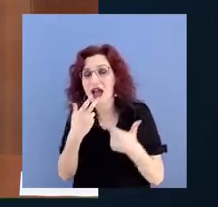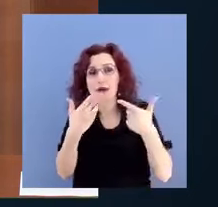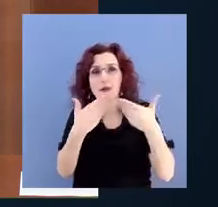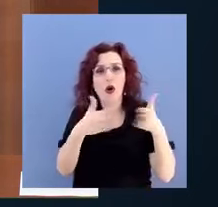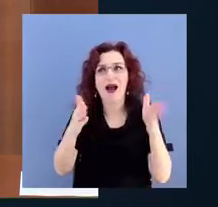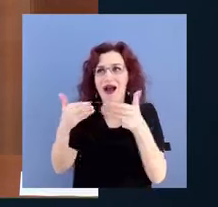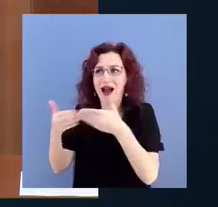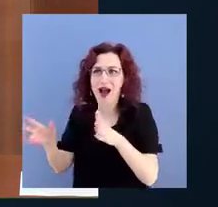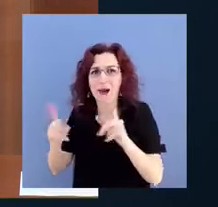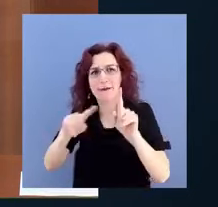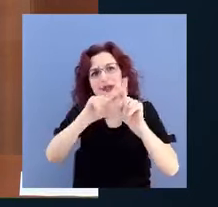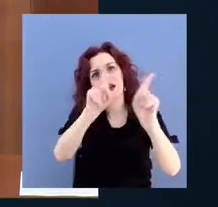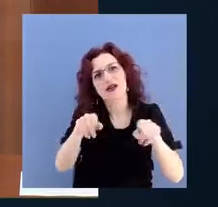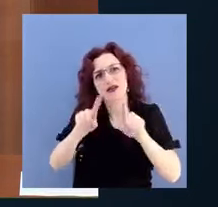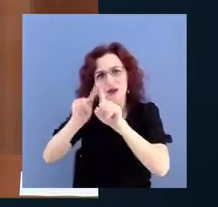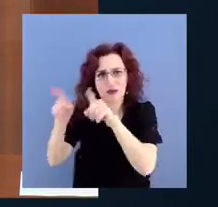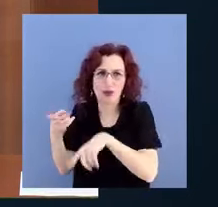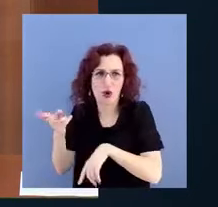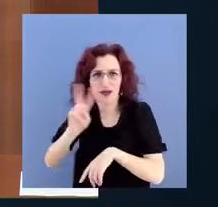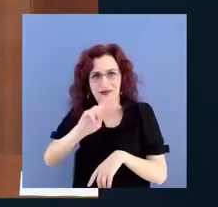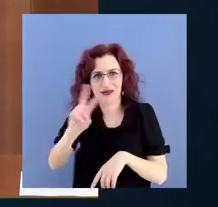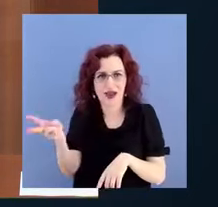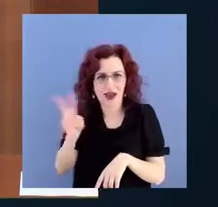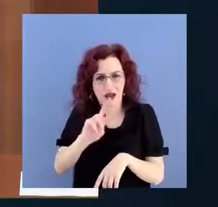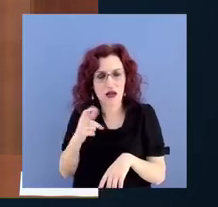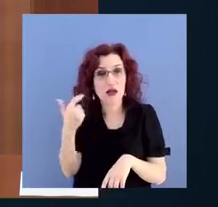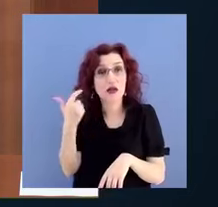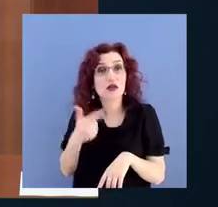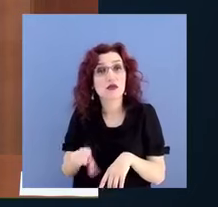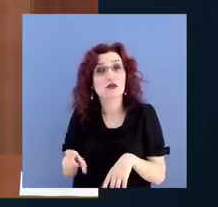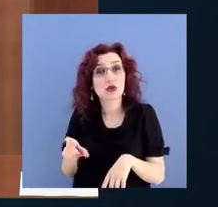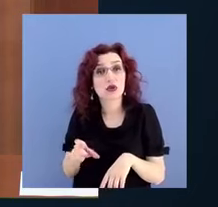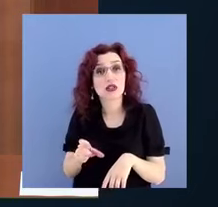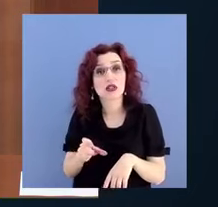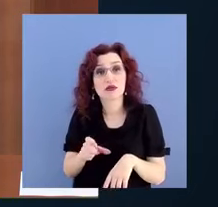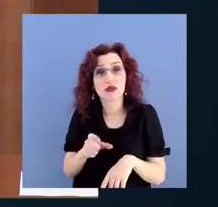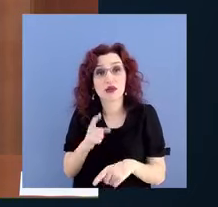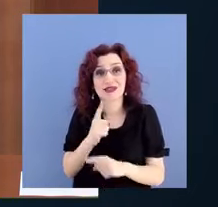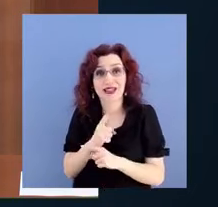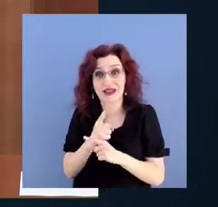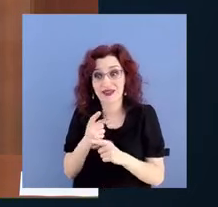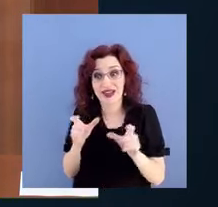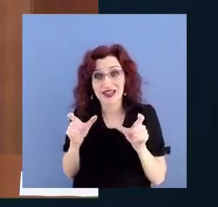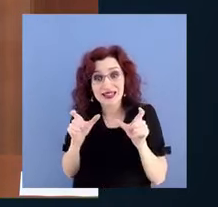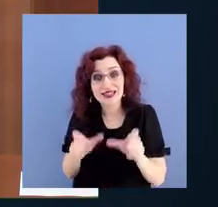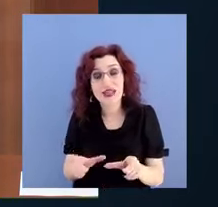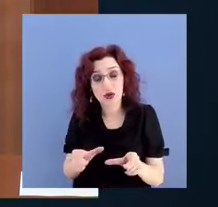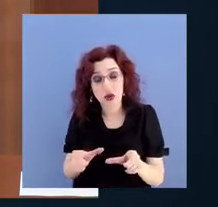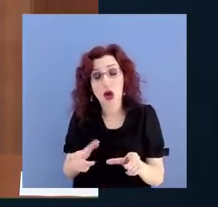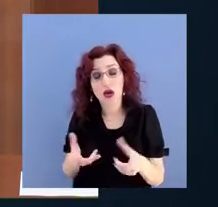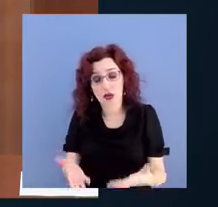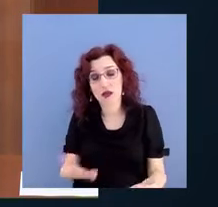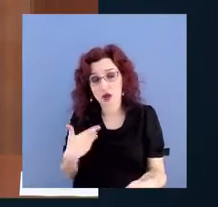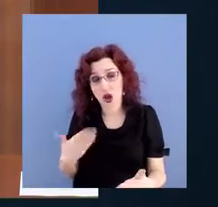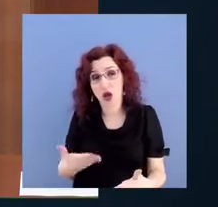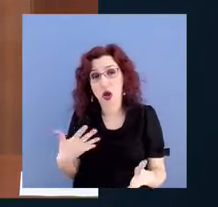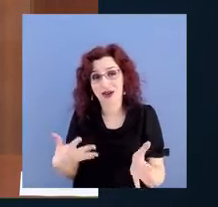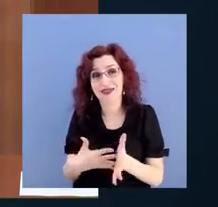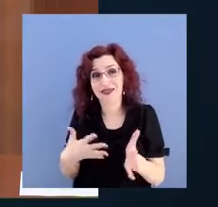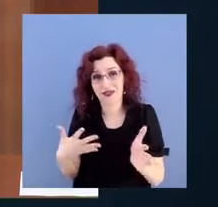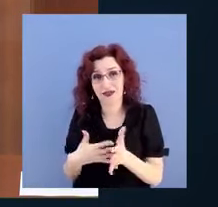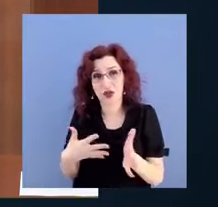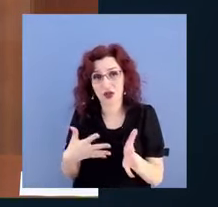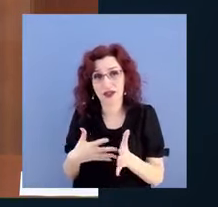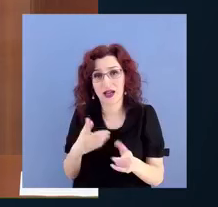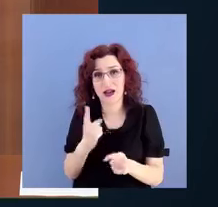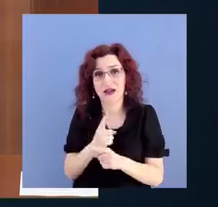perché dobbiamo dare delle risposte ad un settore che in qualche modo è ancora in difficoltà allora sta passando una narrazione